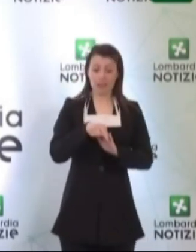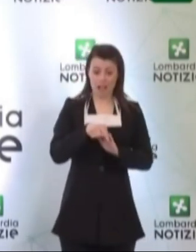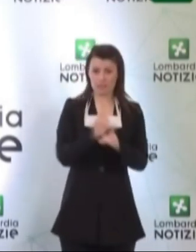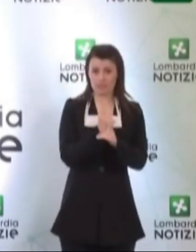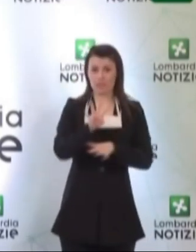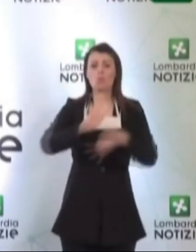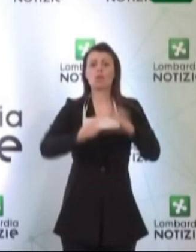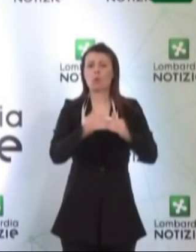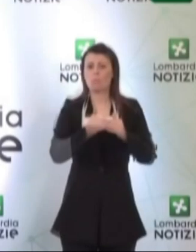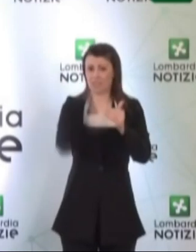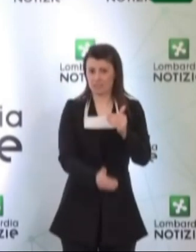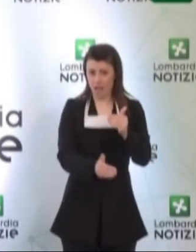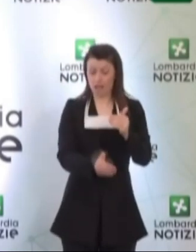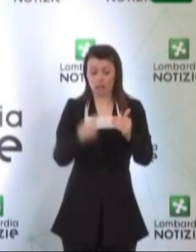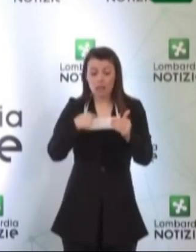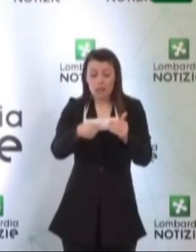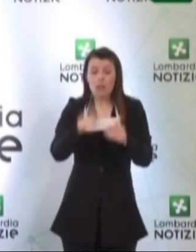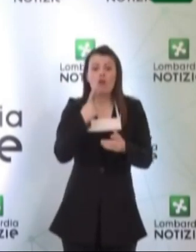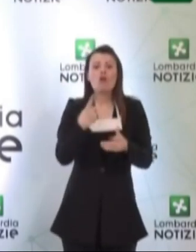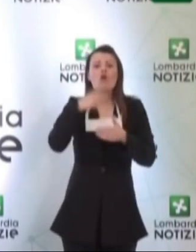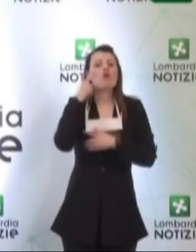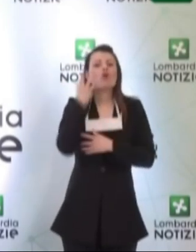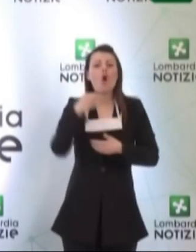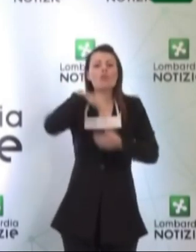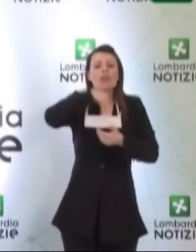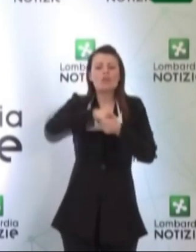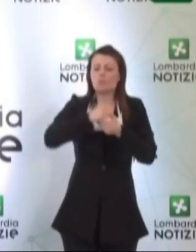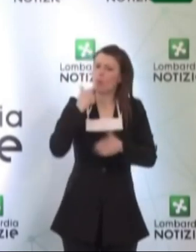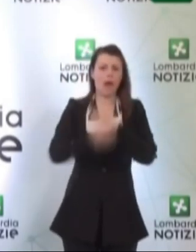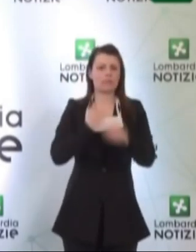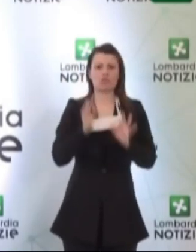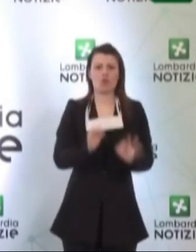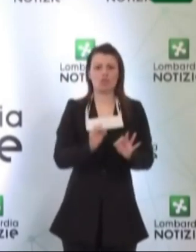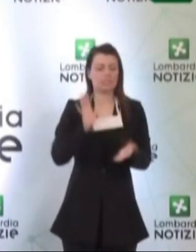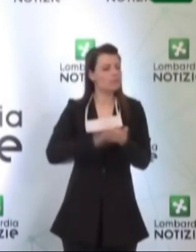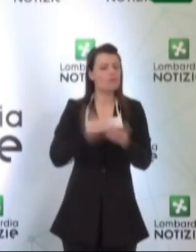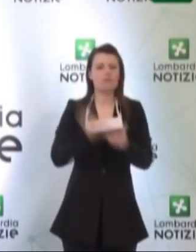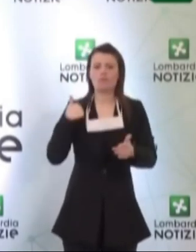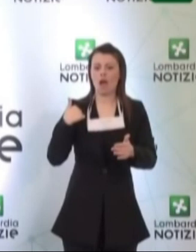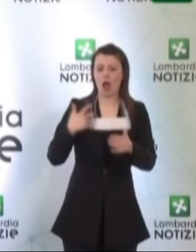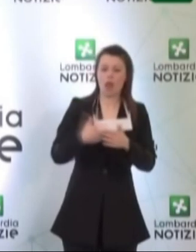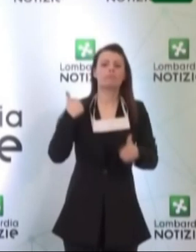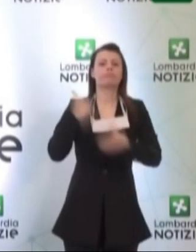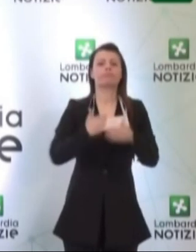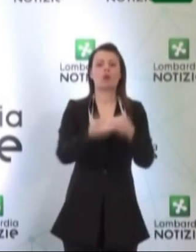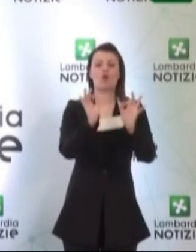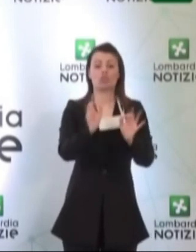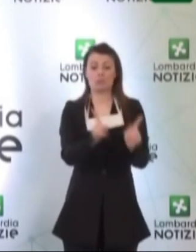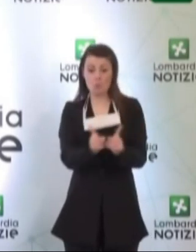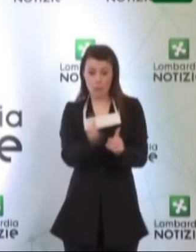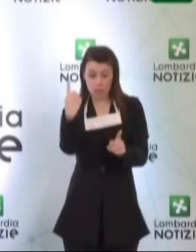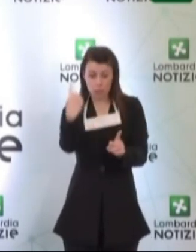4 di aprile continua ad essere in vigore, continua ad essere valida e quindi fino a quel momento quantomeno